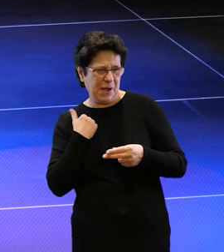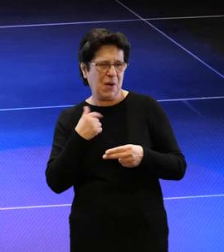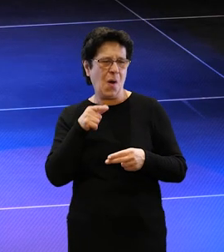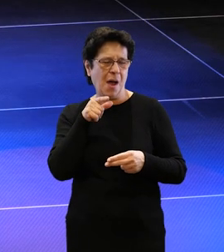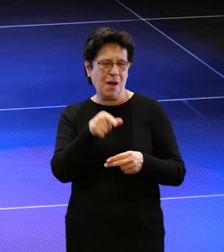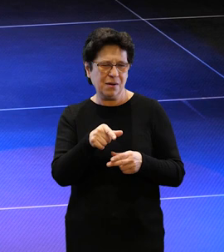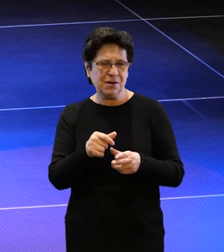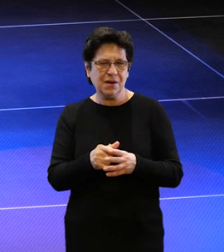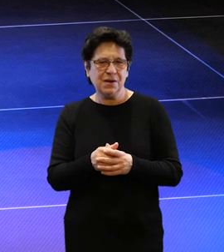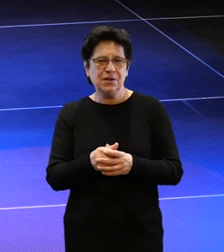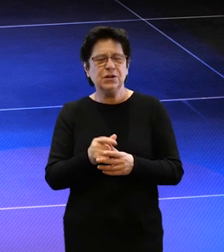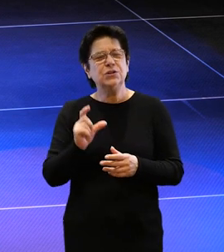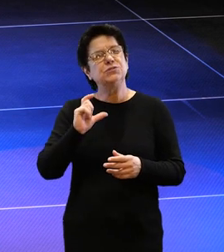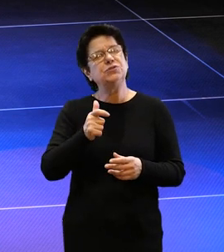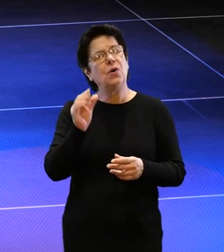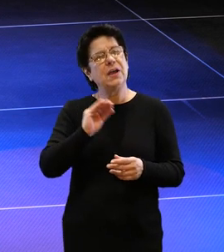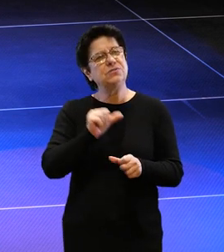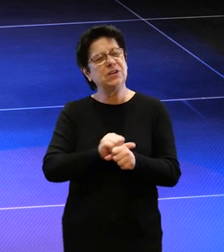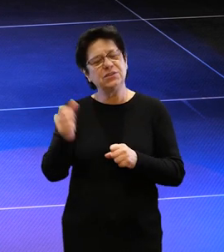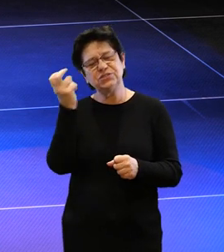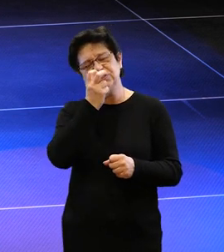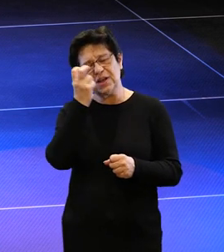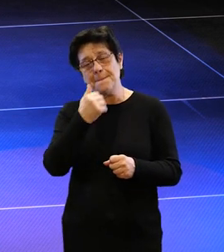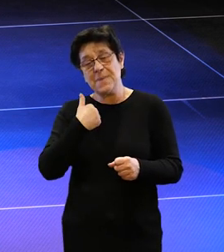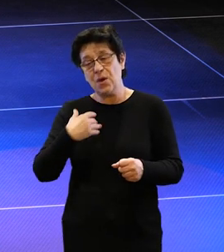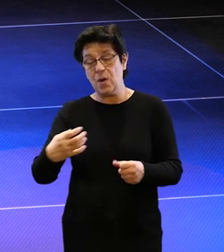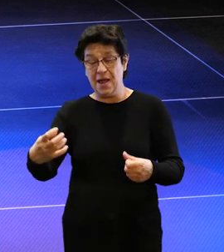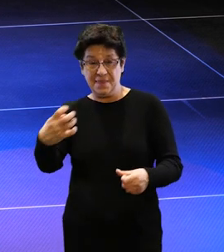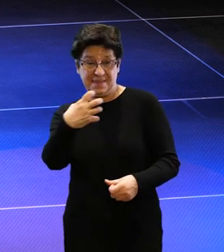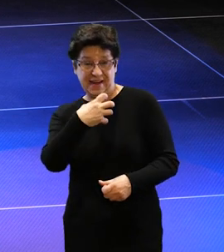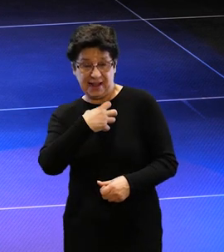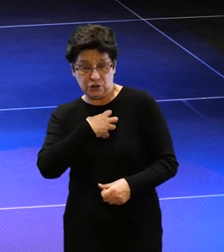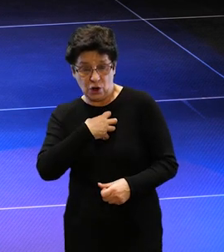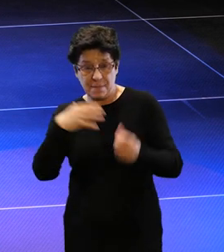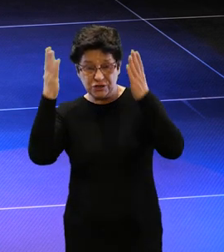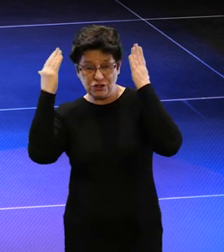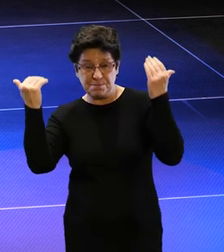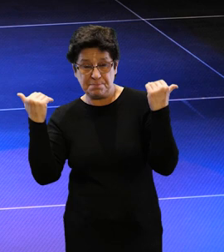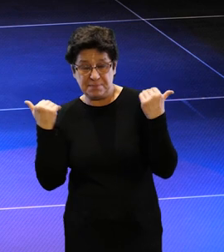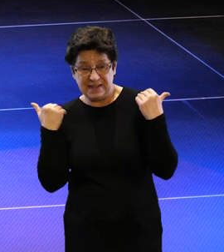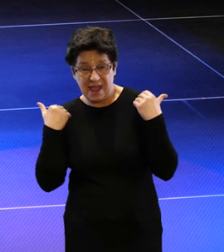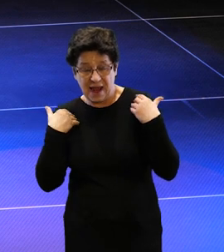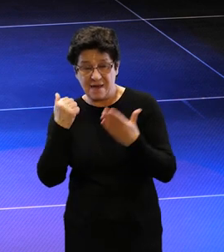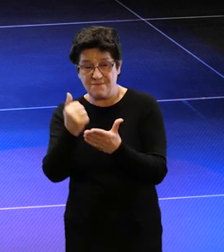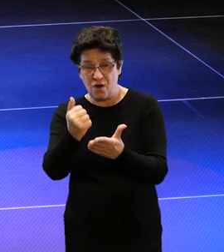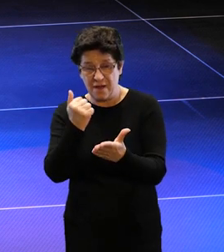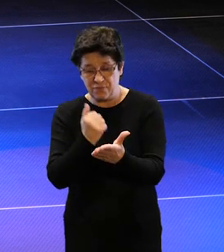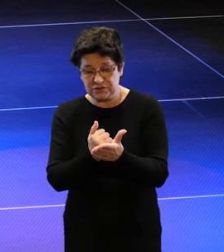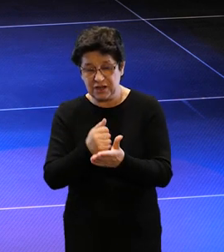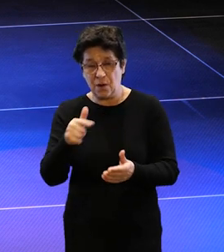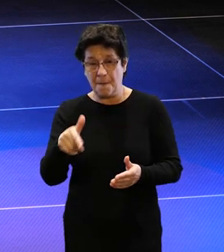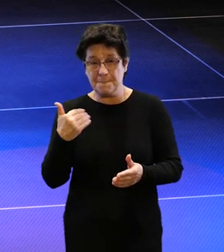Wielkopolskiego i co jeszcze jest ciekawe no na pewno był dyrektorem Szpitala Miejskiego w 20-leciu międzywojennym doktor